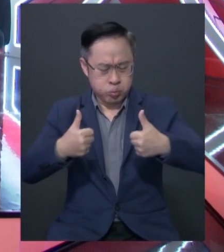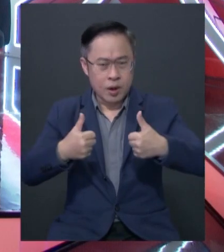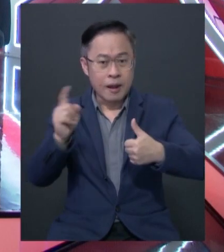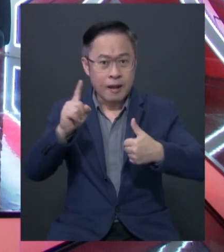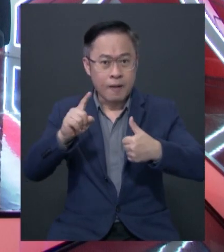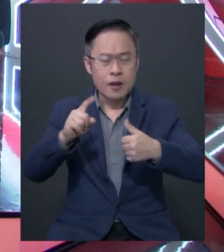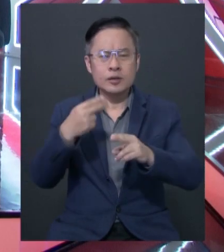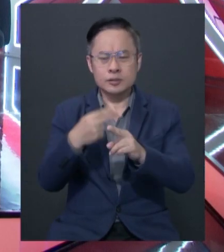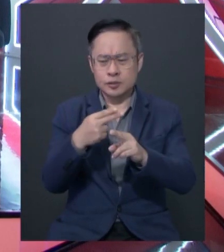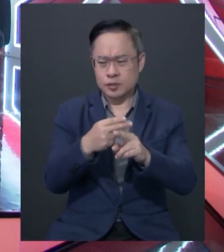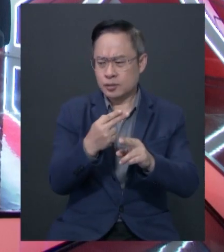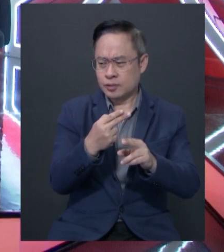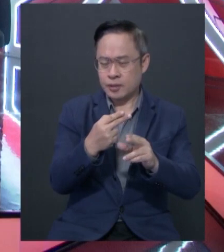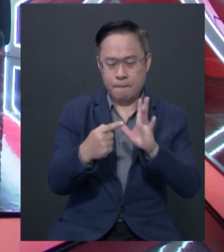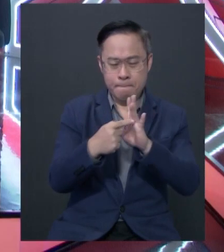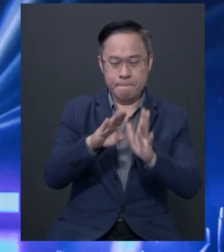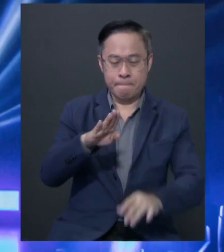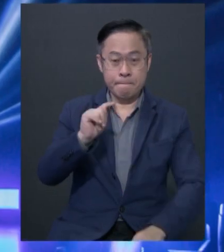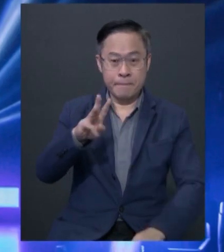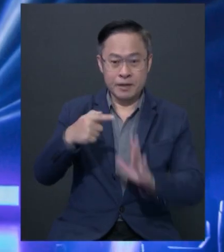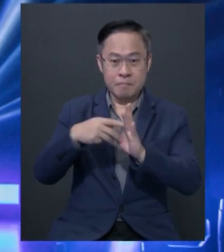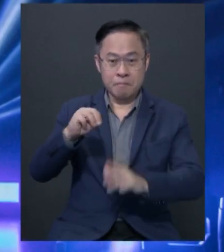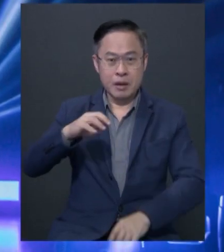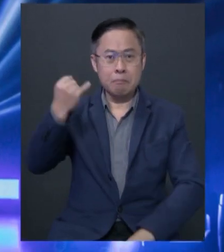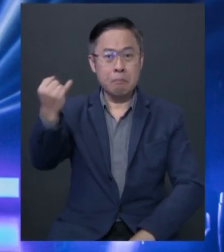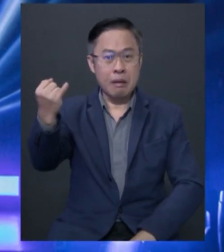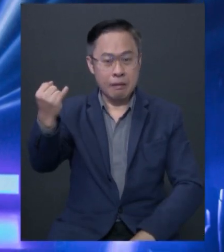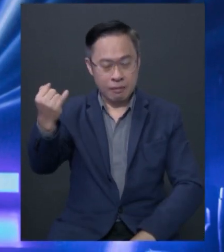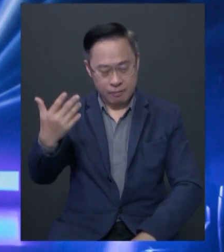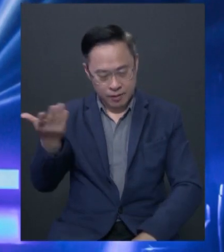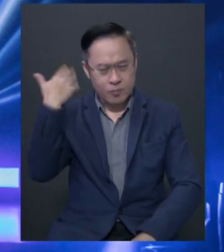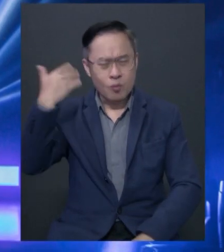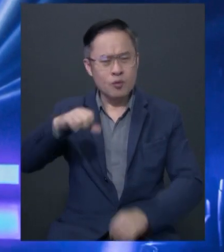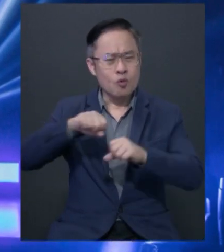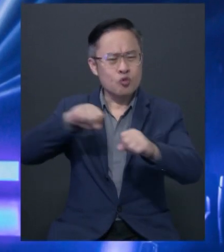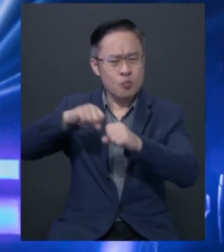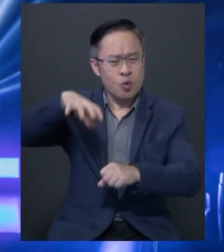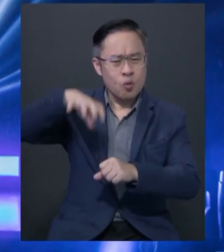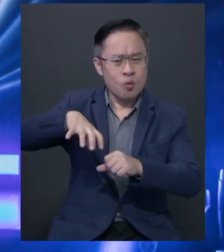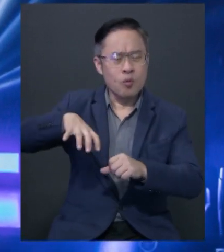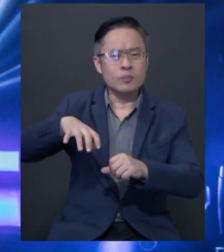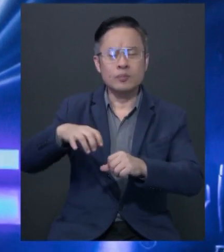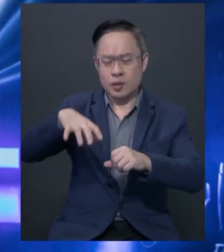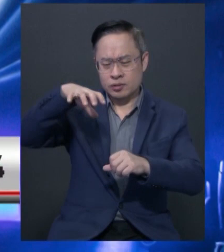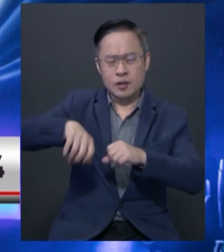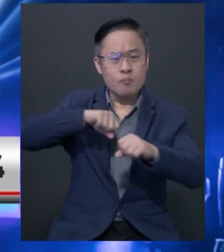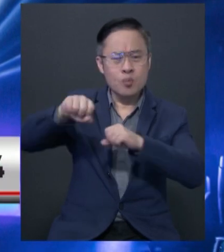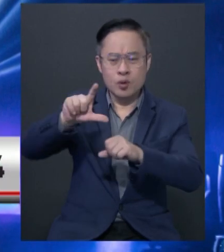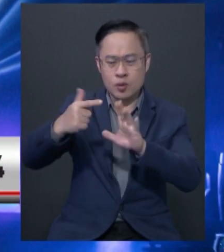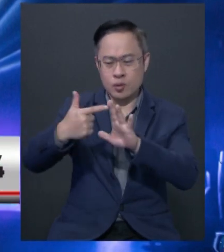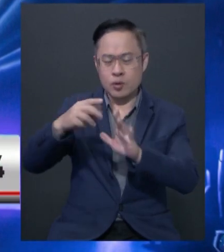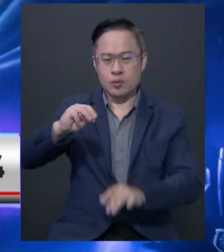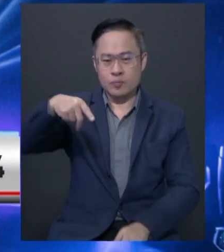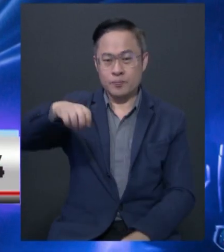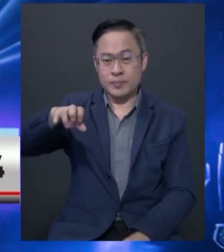ไปแบบสุดมันครับสึกว่าลุมพินี 4นะครับที่เวทีมวยลุมพินีรามอินทราเมื่อคืนที่ผ่านมาครับมี